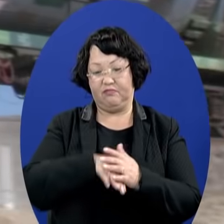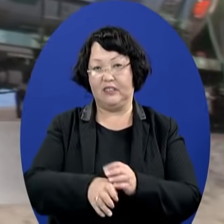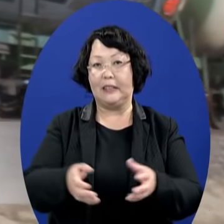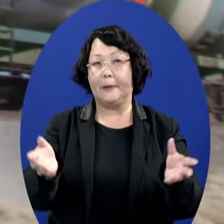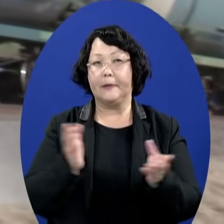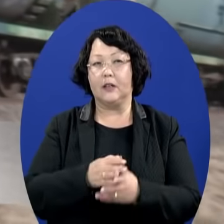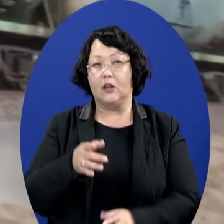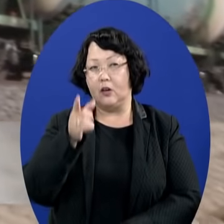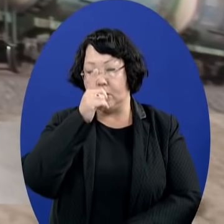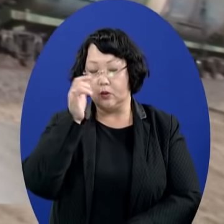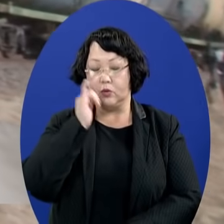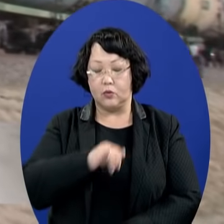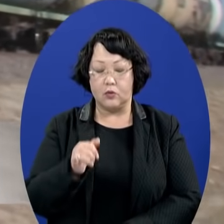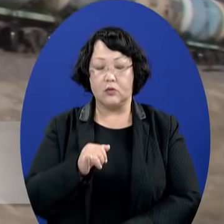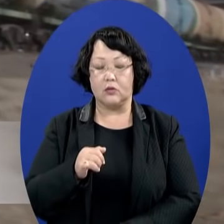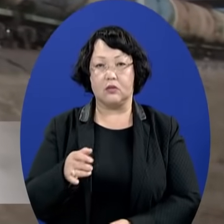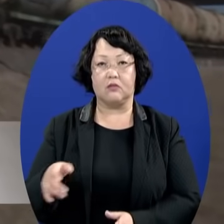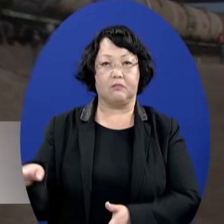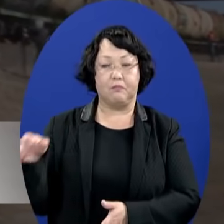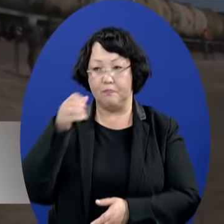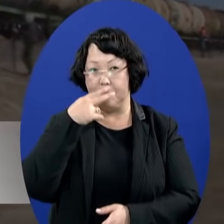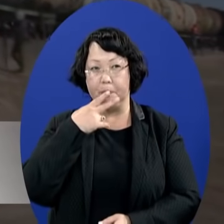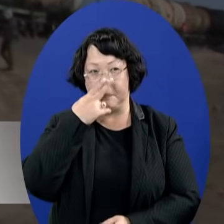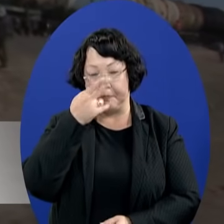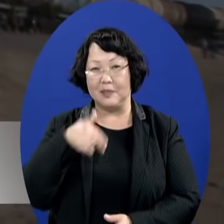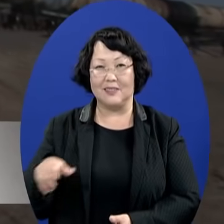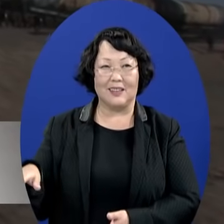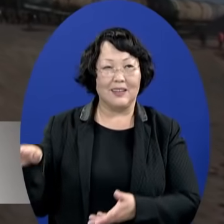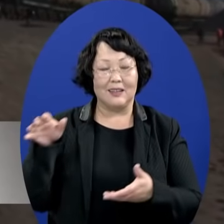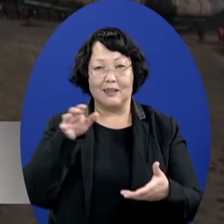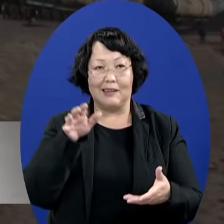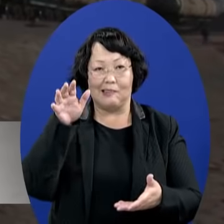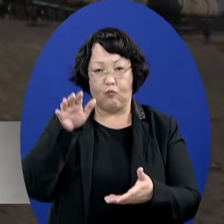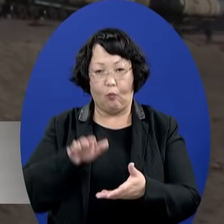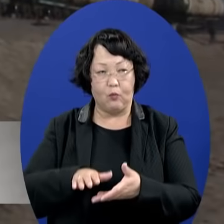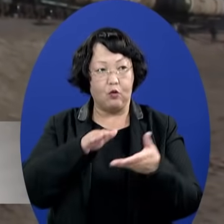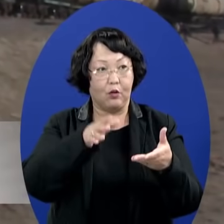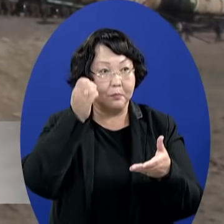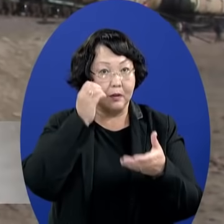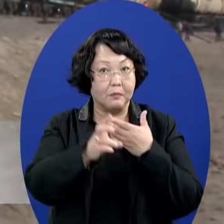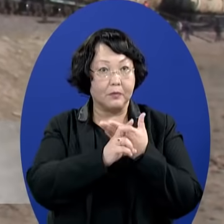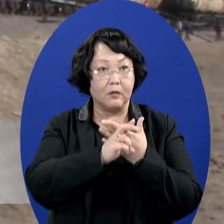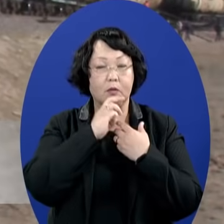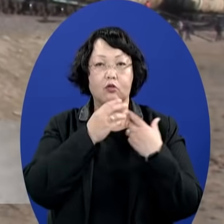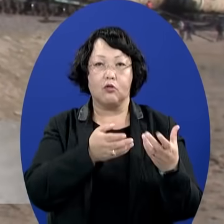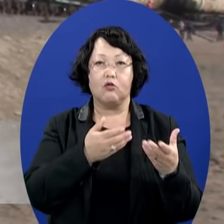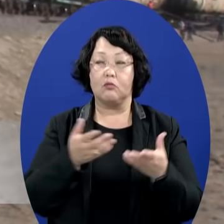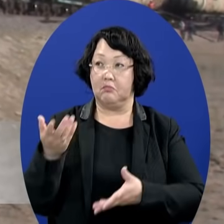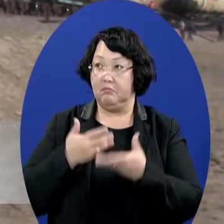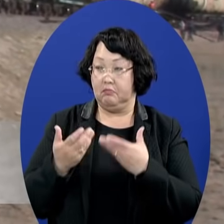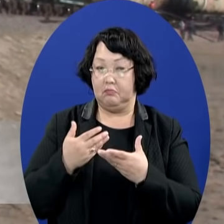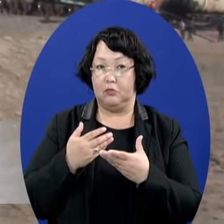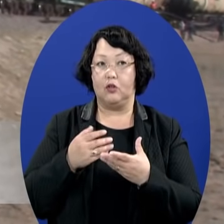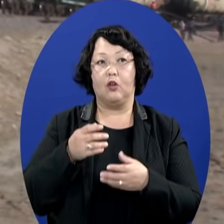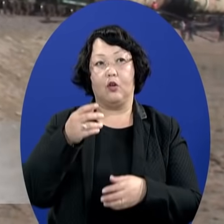мэдээлж байгаагаар манай улсад Оросын холбооны улсаас нийлүүлэлтээ багасгах тухай албан тоотыг хид хид өмдө өгч байжээ. Энэ зүүн манай улсад ерөнхийлөгчийн сонгуул